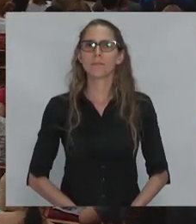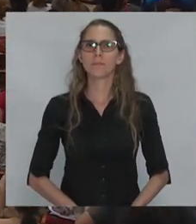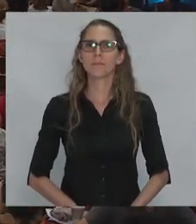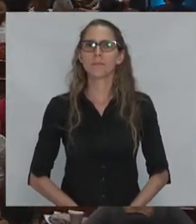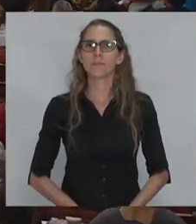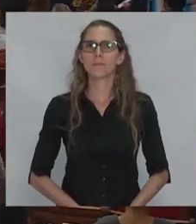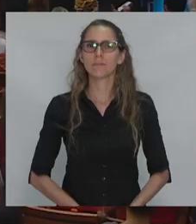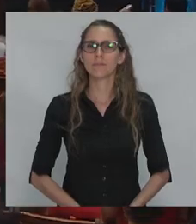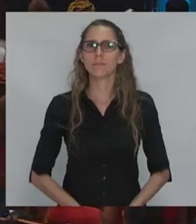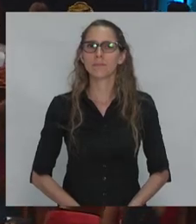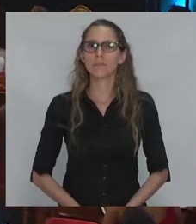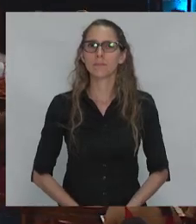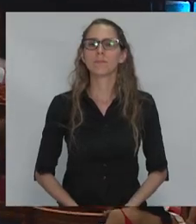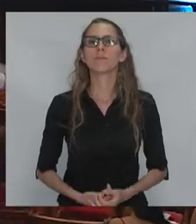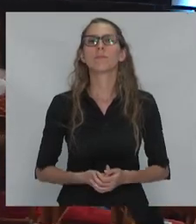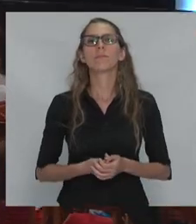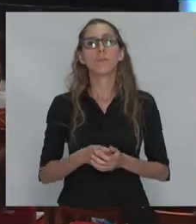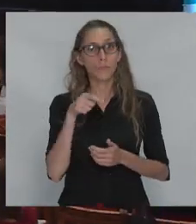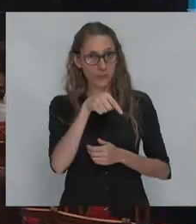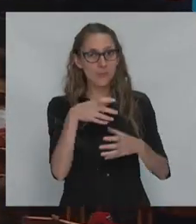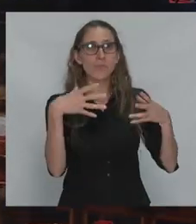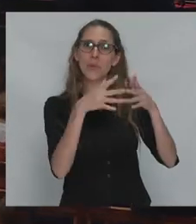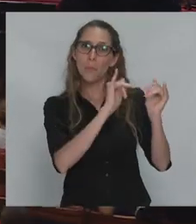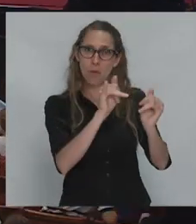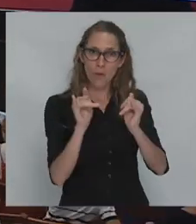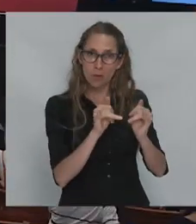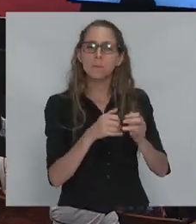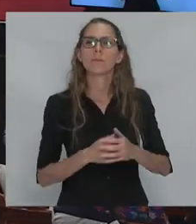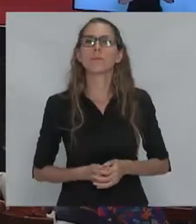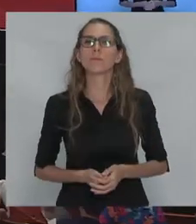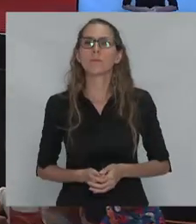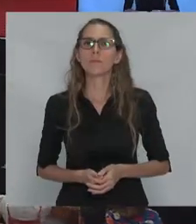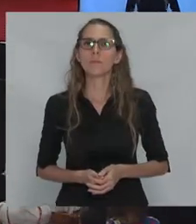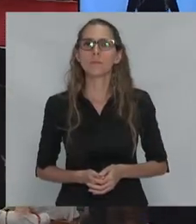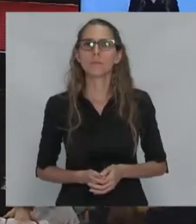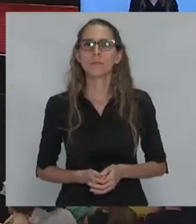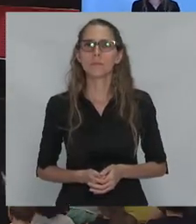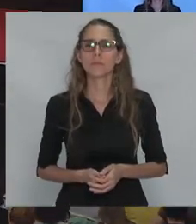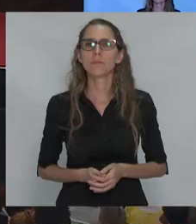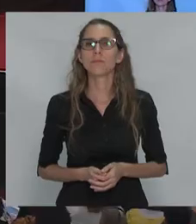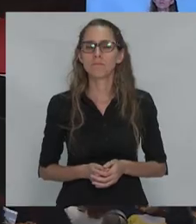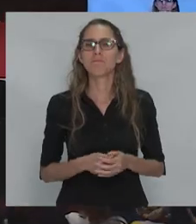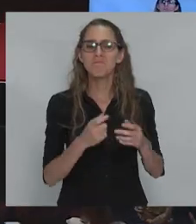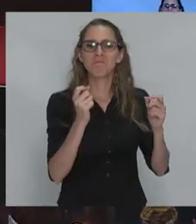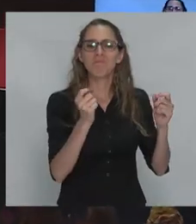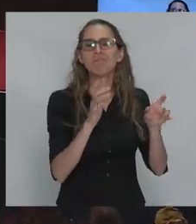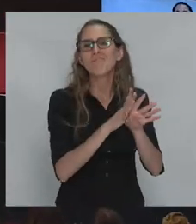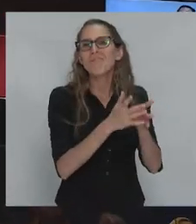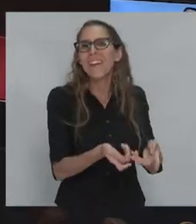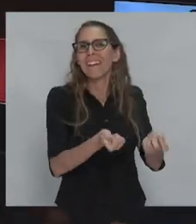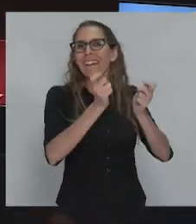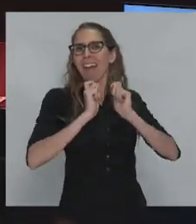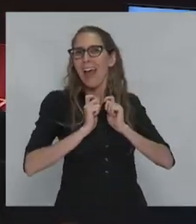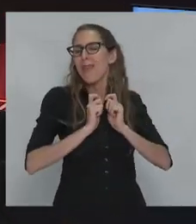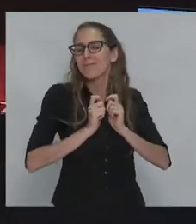Cette jeunesse a apporté un présent exceptionnel à l'histoire de ce